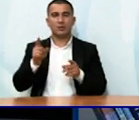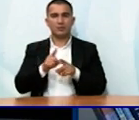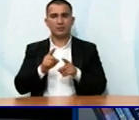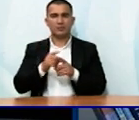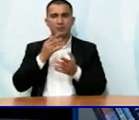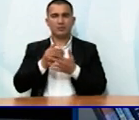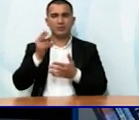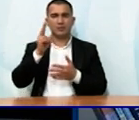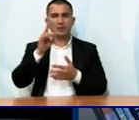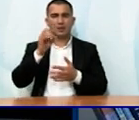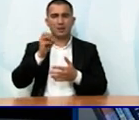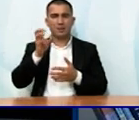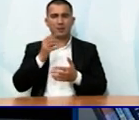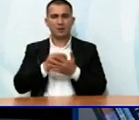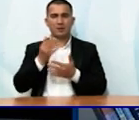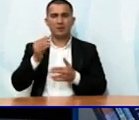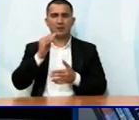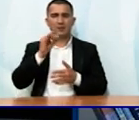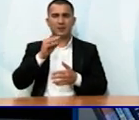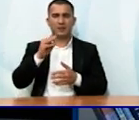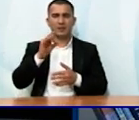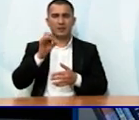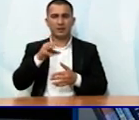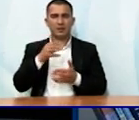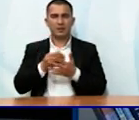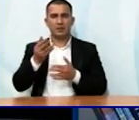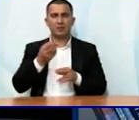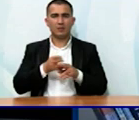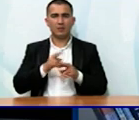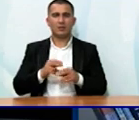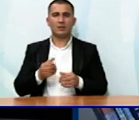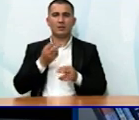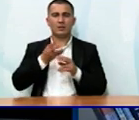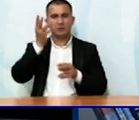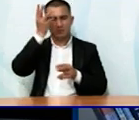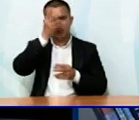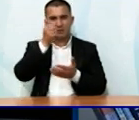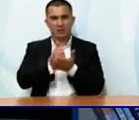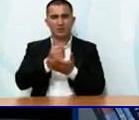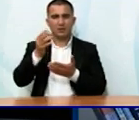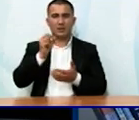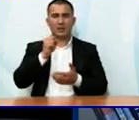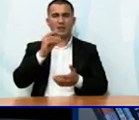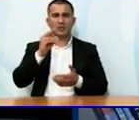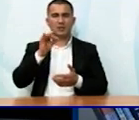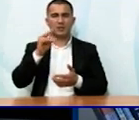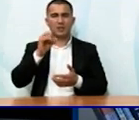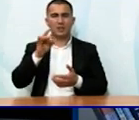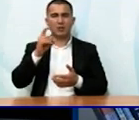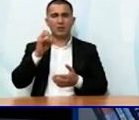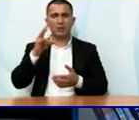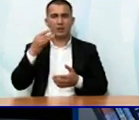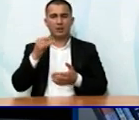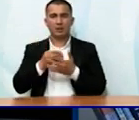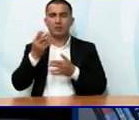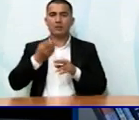Abul Fayzxon dramasida Fitrat Abul Fayzxon degan podshoh haqida, Ashtarxonilarning so'nggi hukmdori bo'lgan shoh haqida